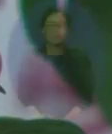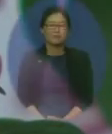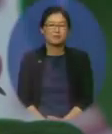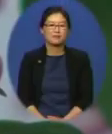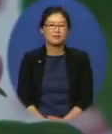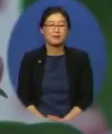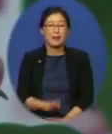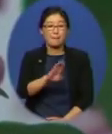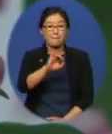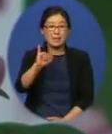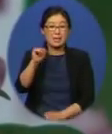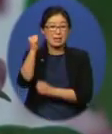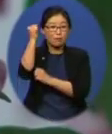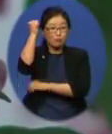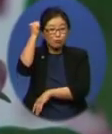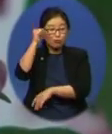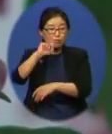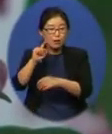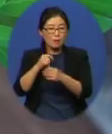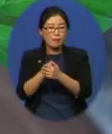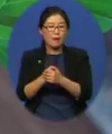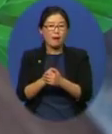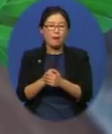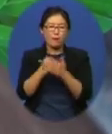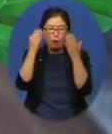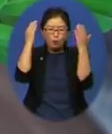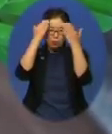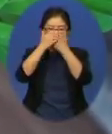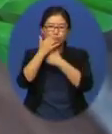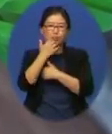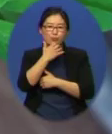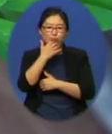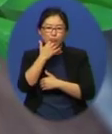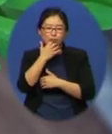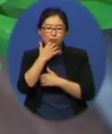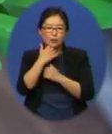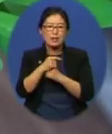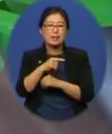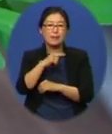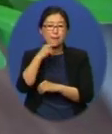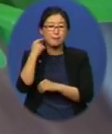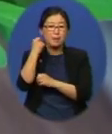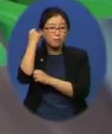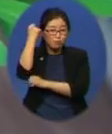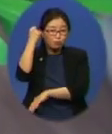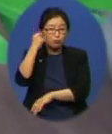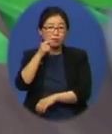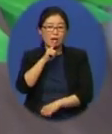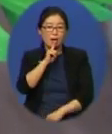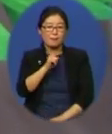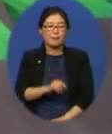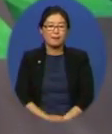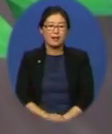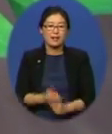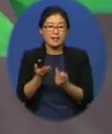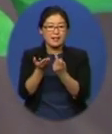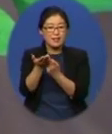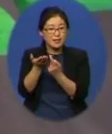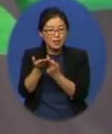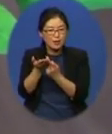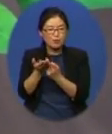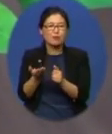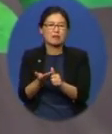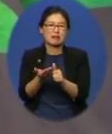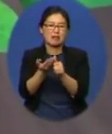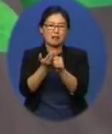핏뿌리 풀은 어두운 핏빛의 뿌리를 가지고 있어 핏뿌리라고 부르는데 제주도에서만 자라는 멸종